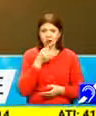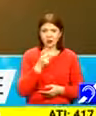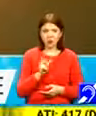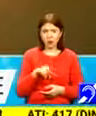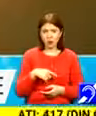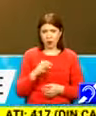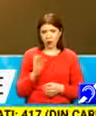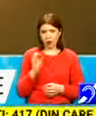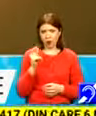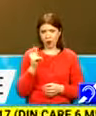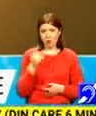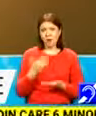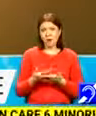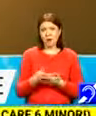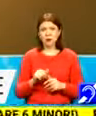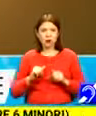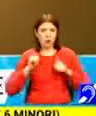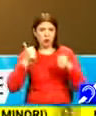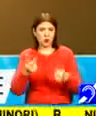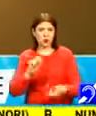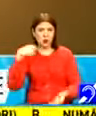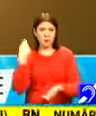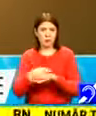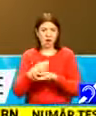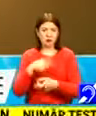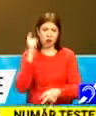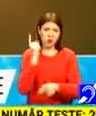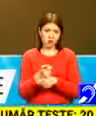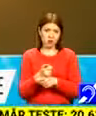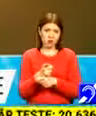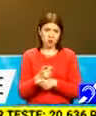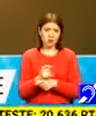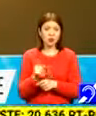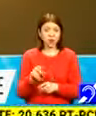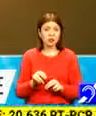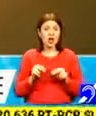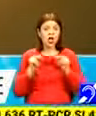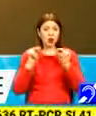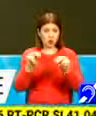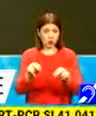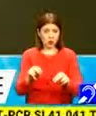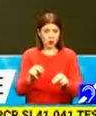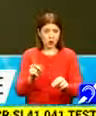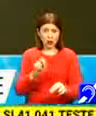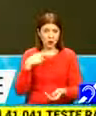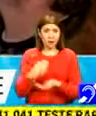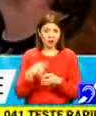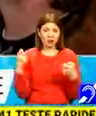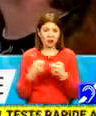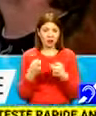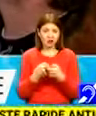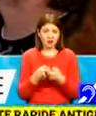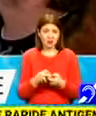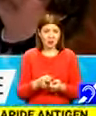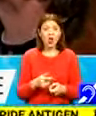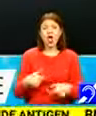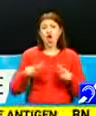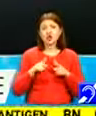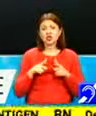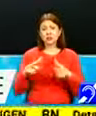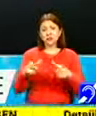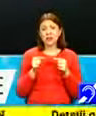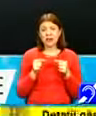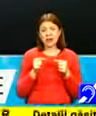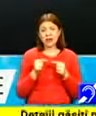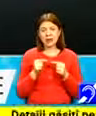este în regulă pentru că încurajează neplata obligatiilor și asta ar putea duce chiar la neplata unor taxe așteptăm Așadar explicații și în